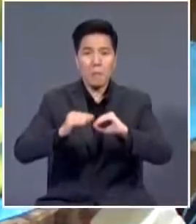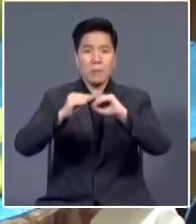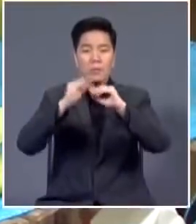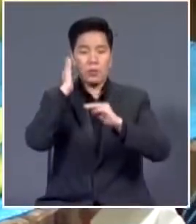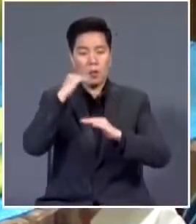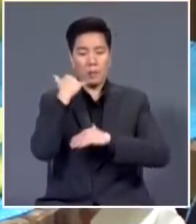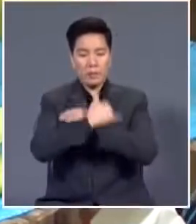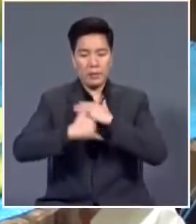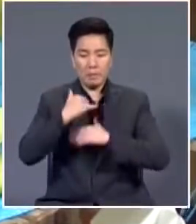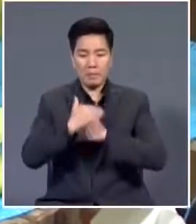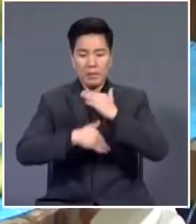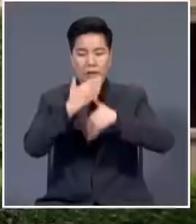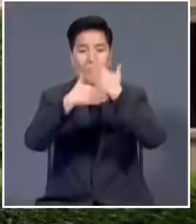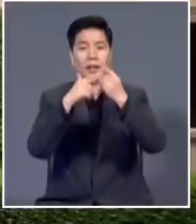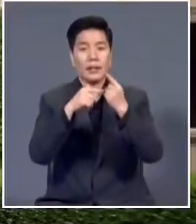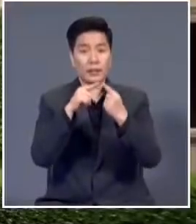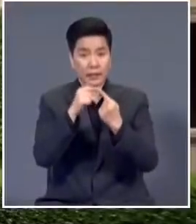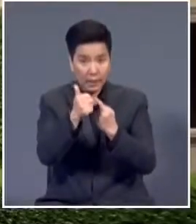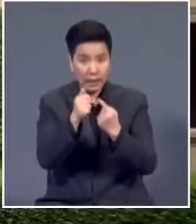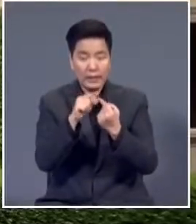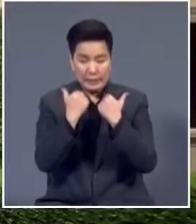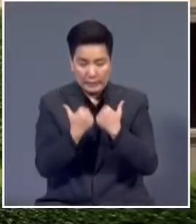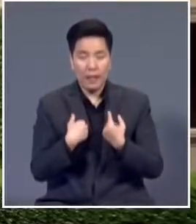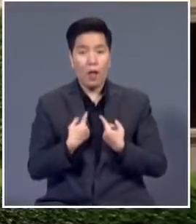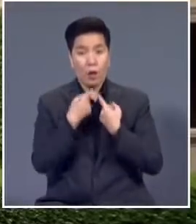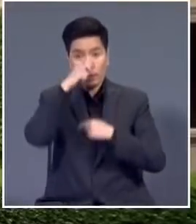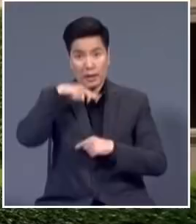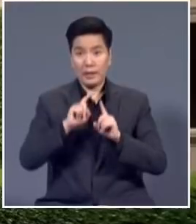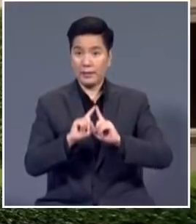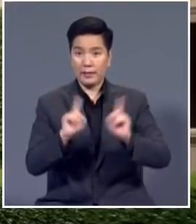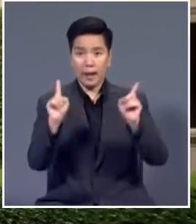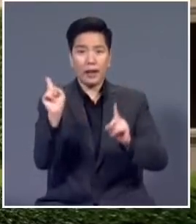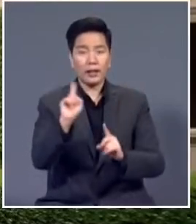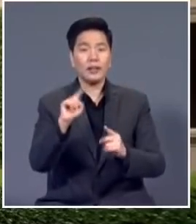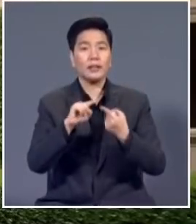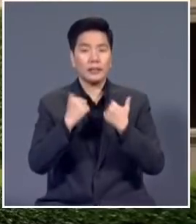ฒนาประเทศได้สำคัญประการหนึ่งที่เราแตกต่างกับคนอื่นเขาก็คือกับดัก